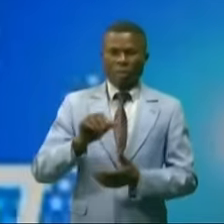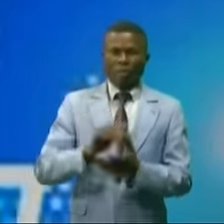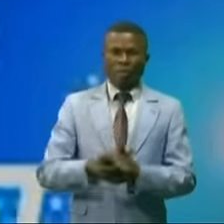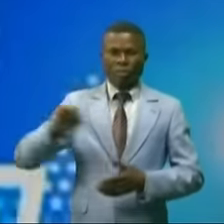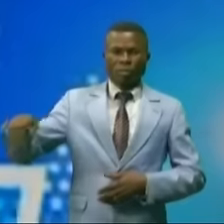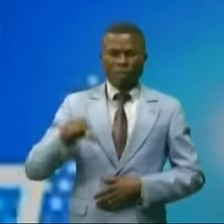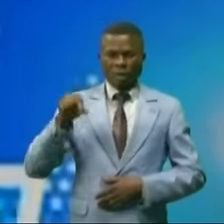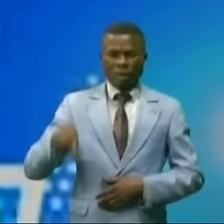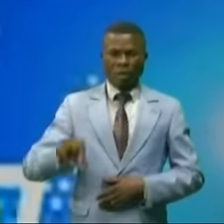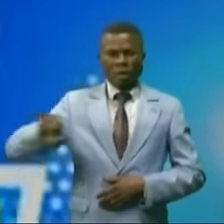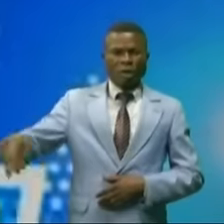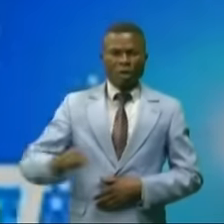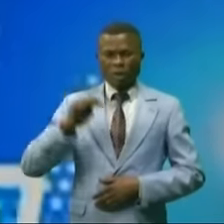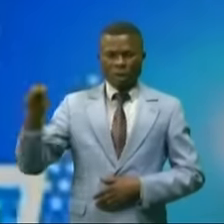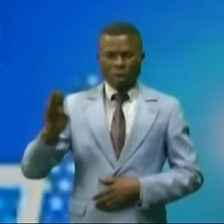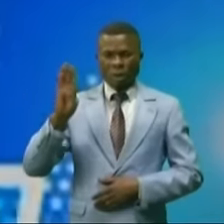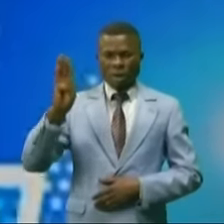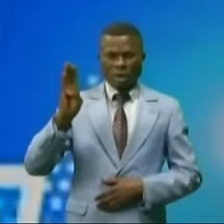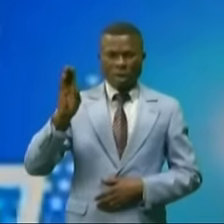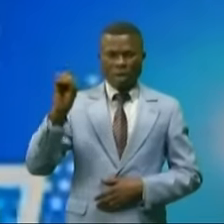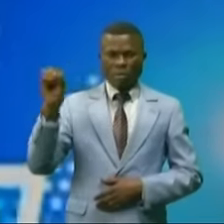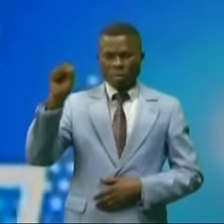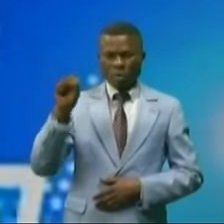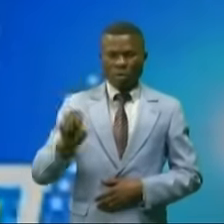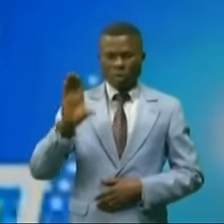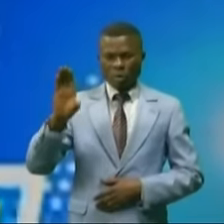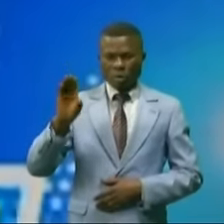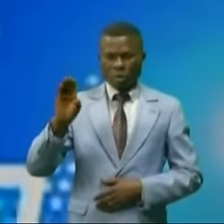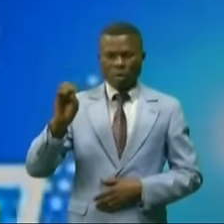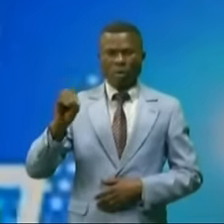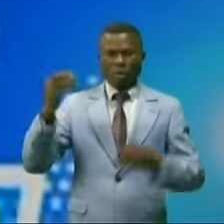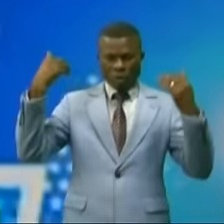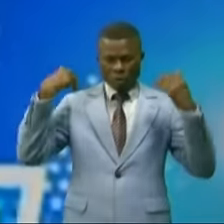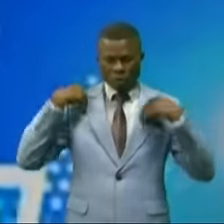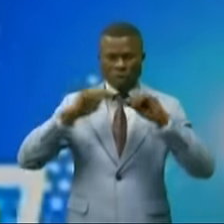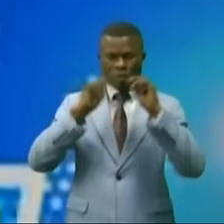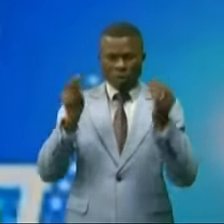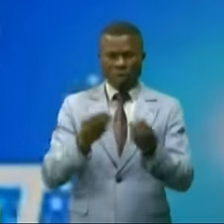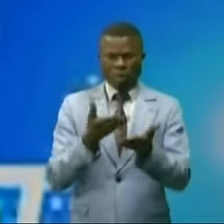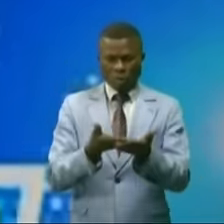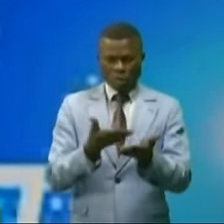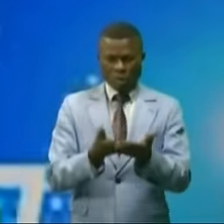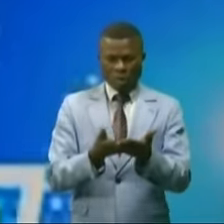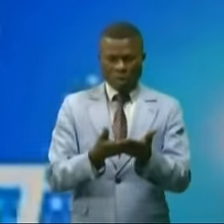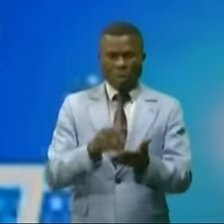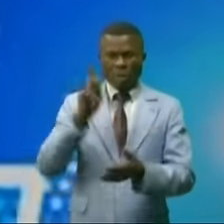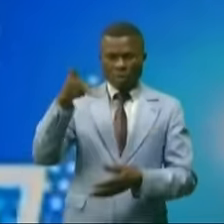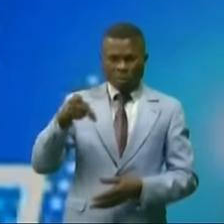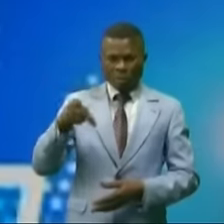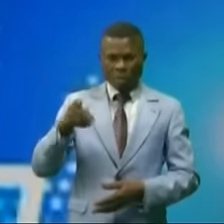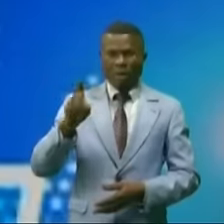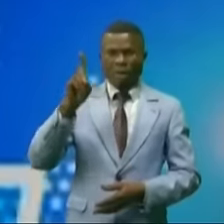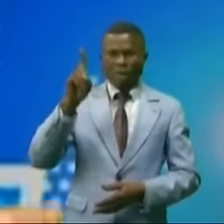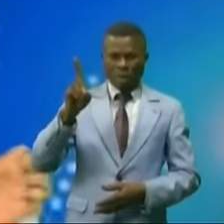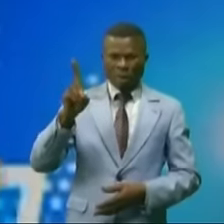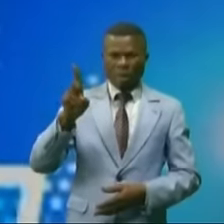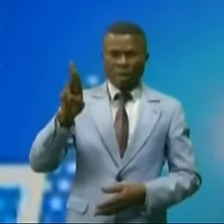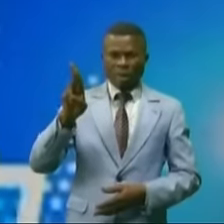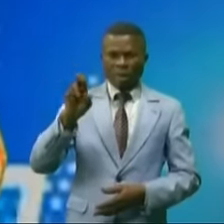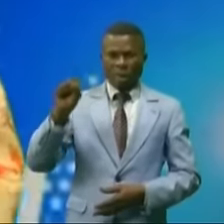Jean Bosco, coordonnateur national du programme de désarmement, démobilisation, relèvement communautaire